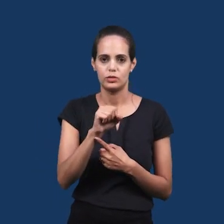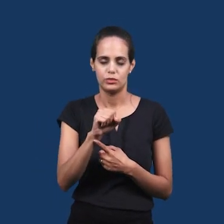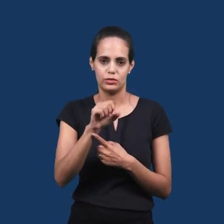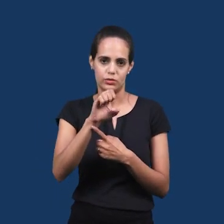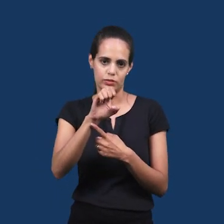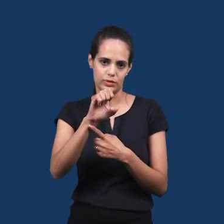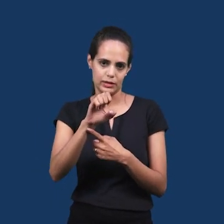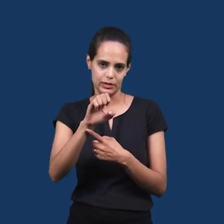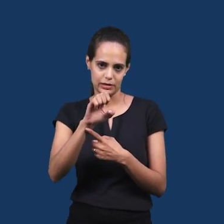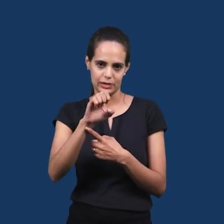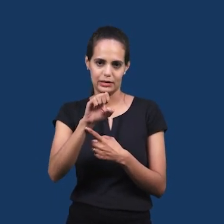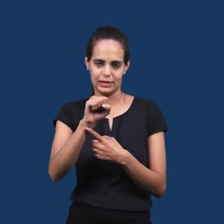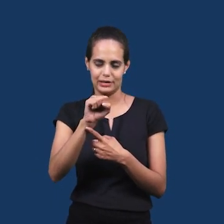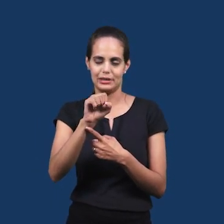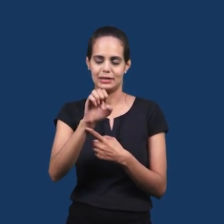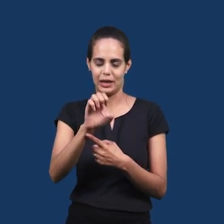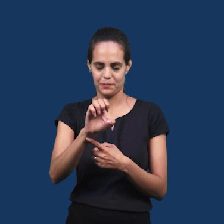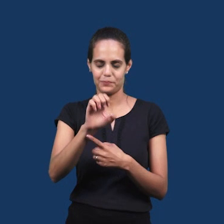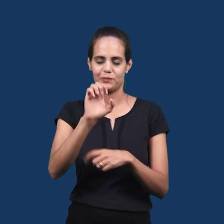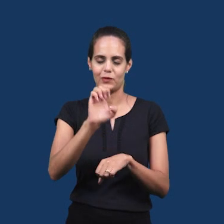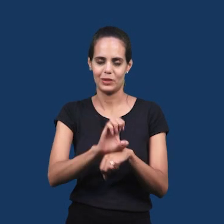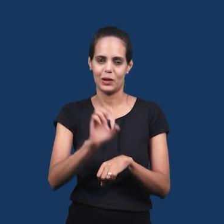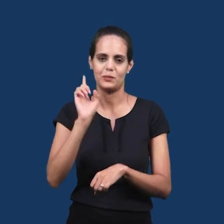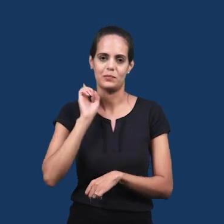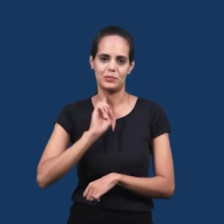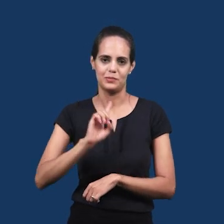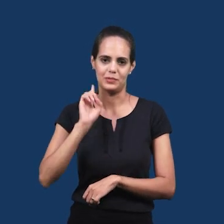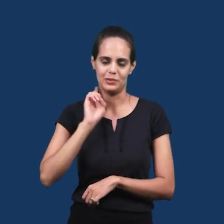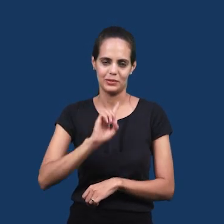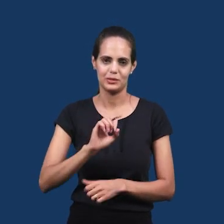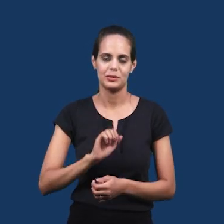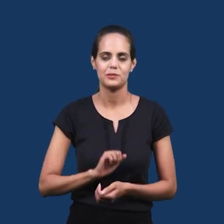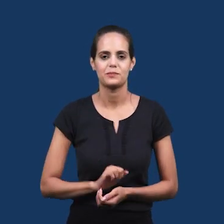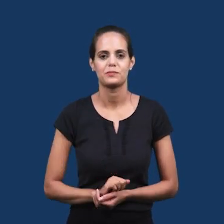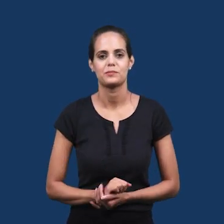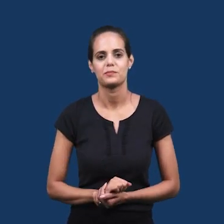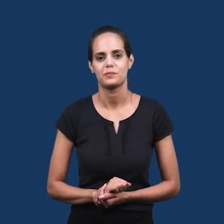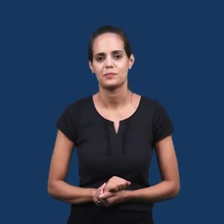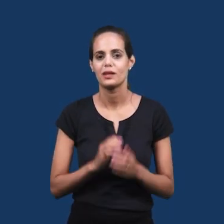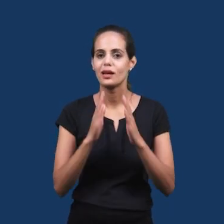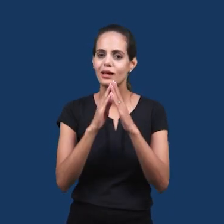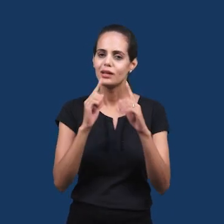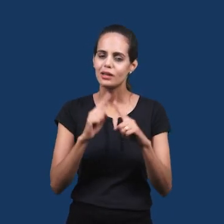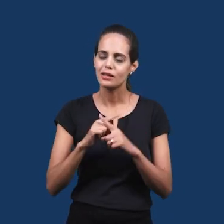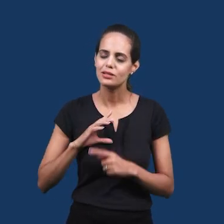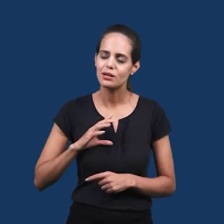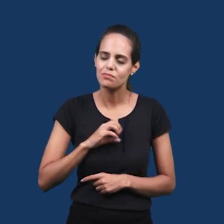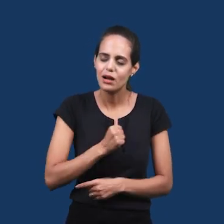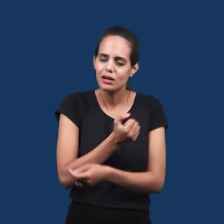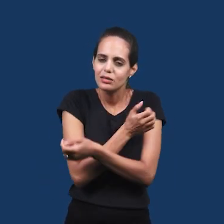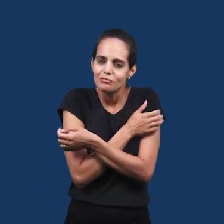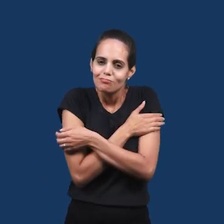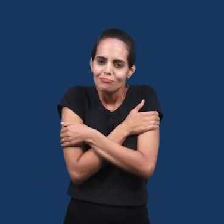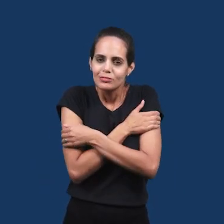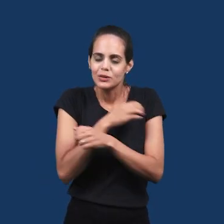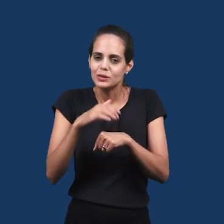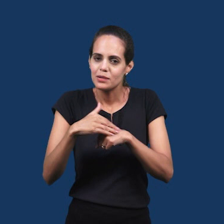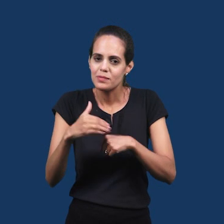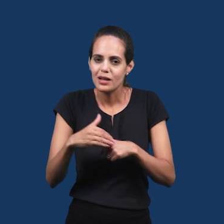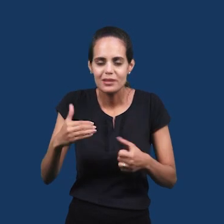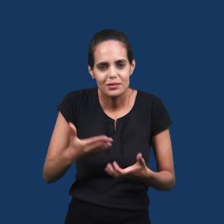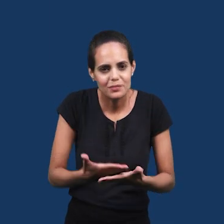de l'église de Cascatinha, à Juiz de Fora, Minas Gerais. Église bien-aimée, je vous laisse mes